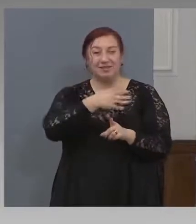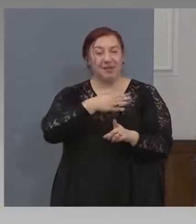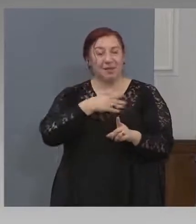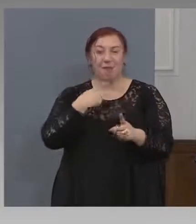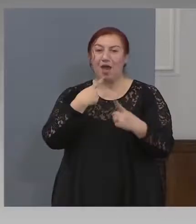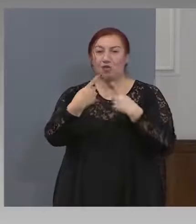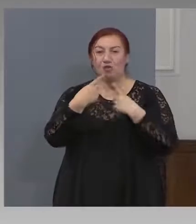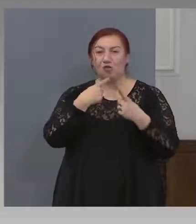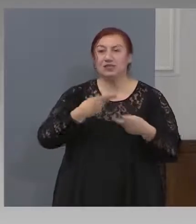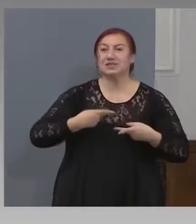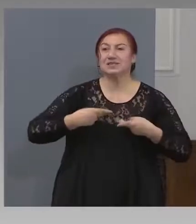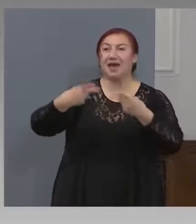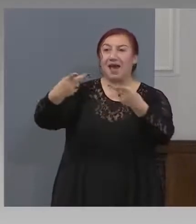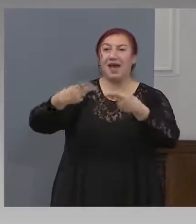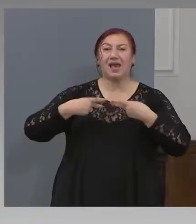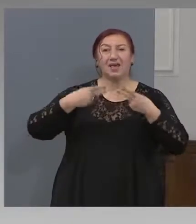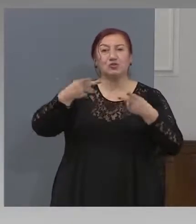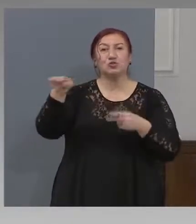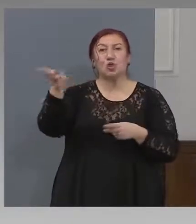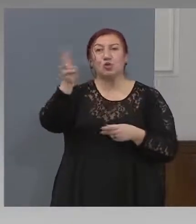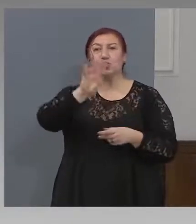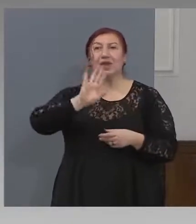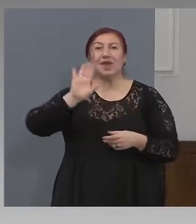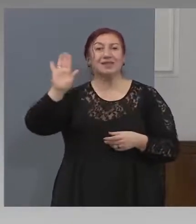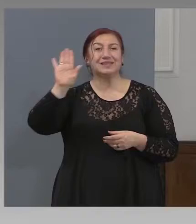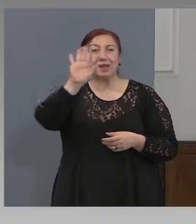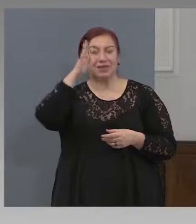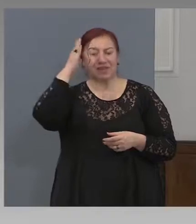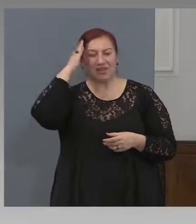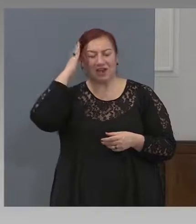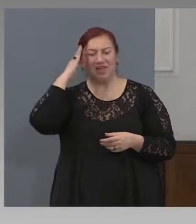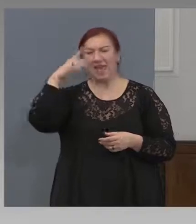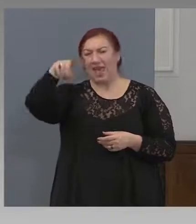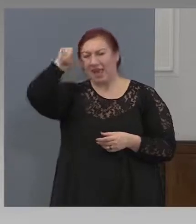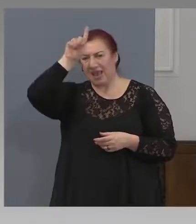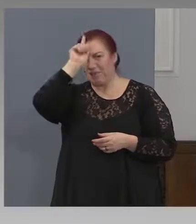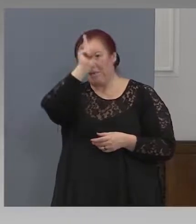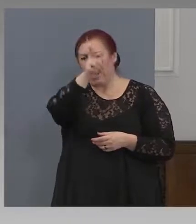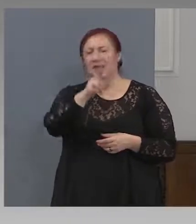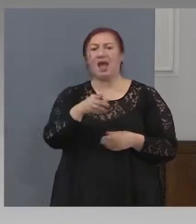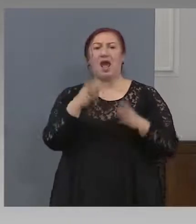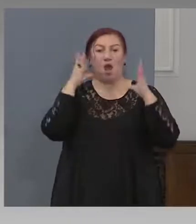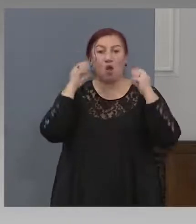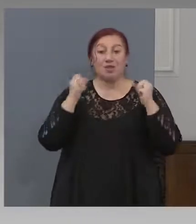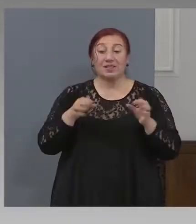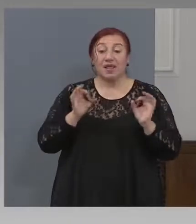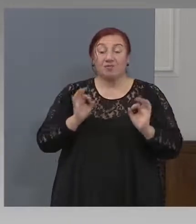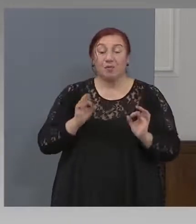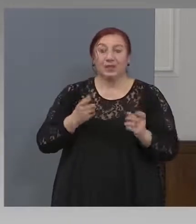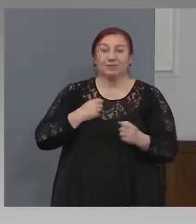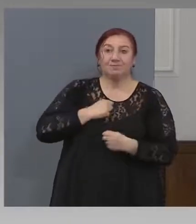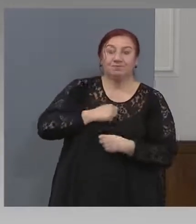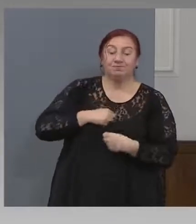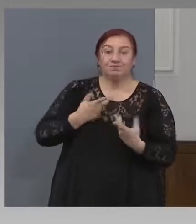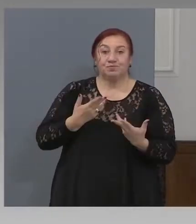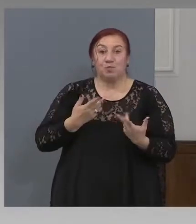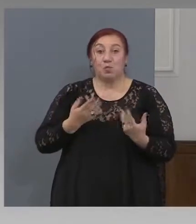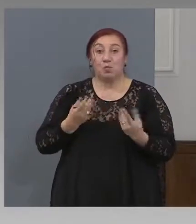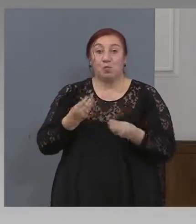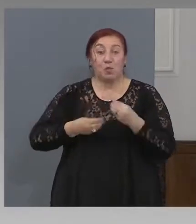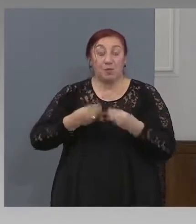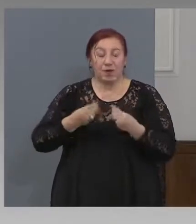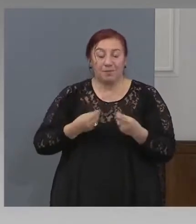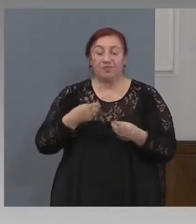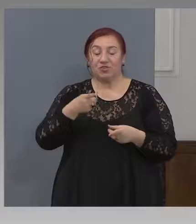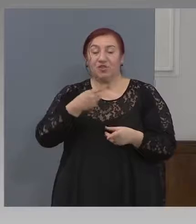с западноевропейски страни, като Германия, Холандия, са канцелирани. И това е по повод, пак казвам,